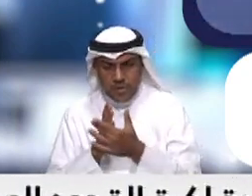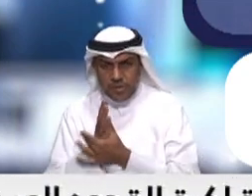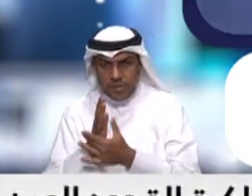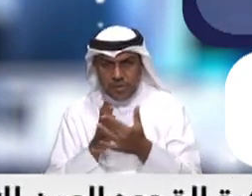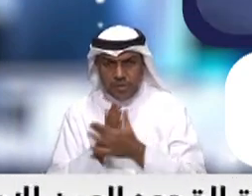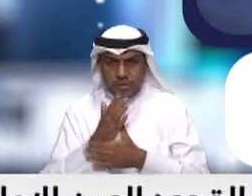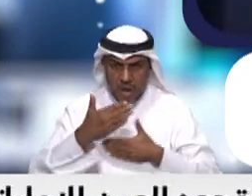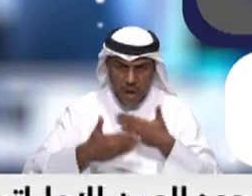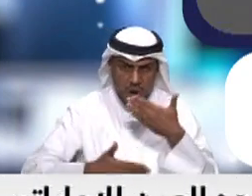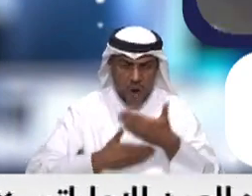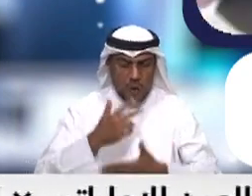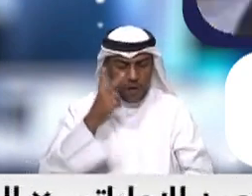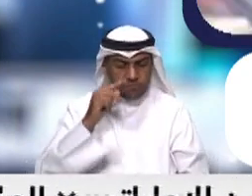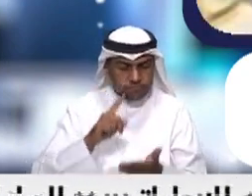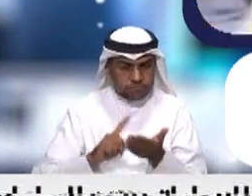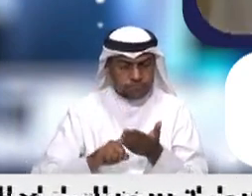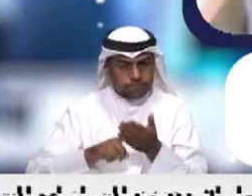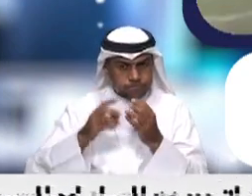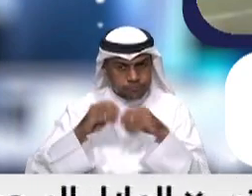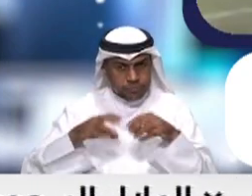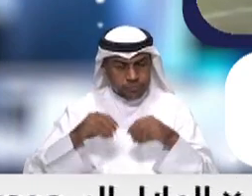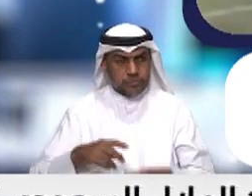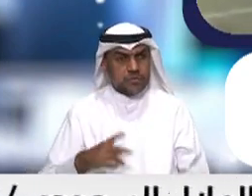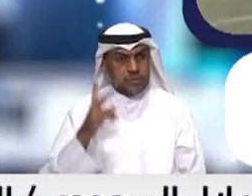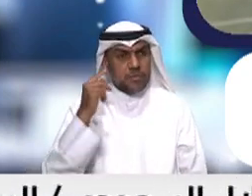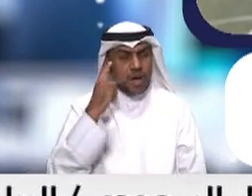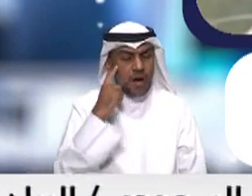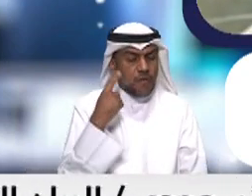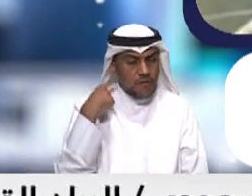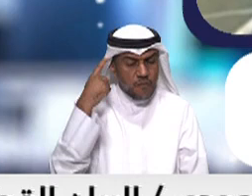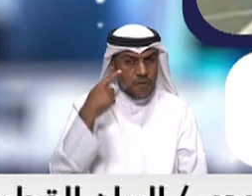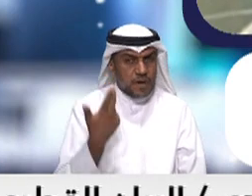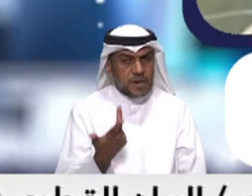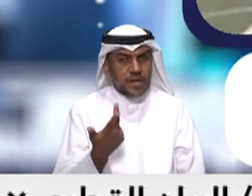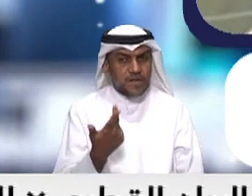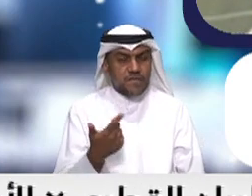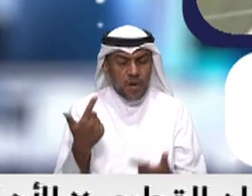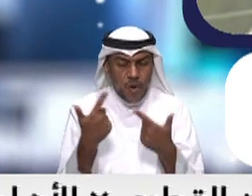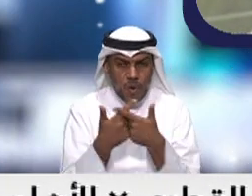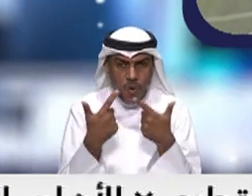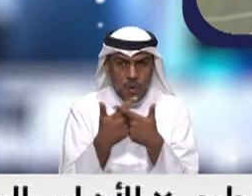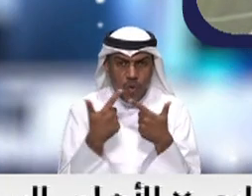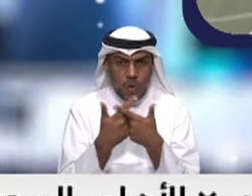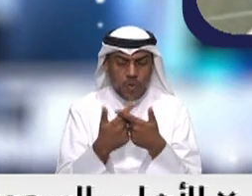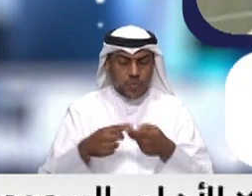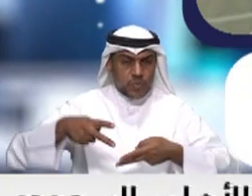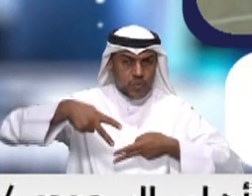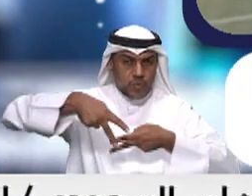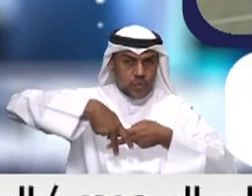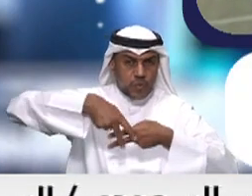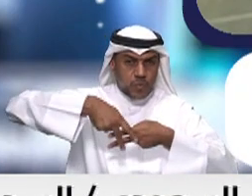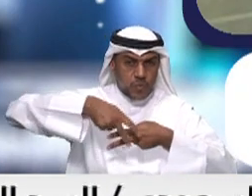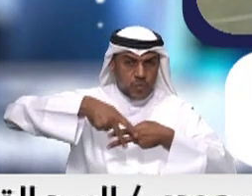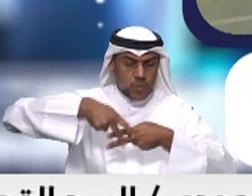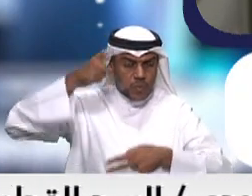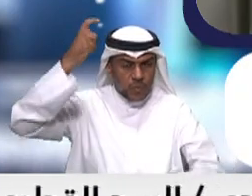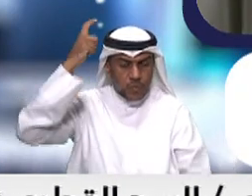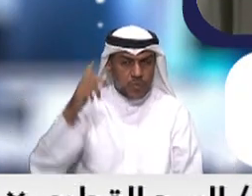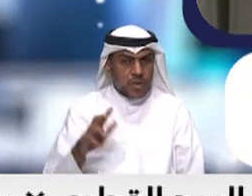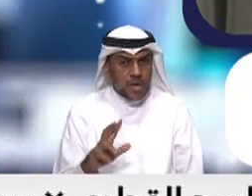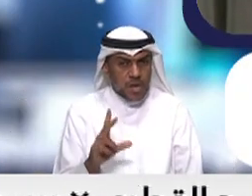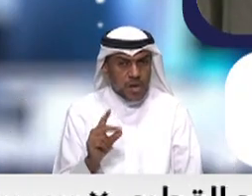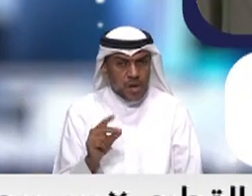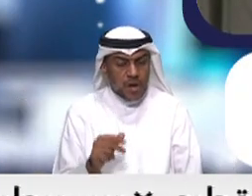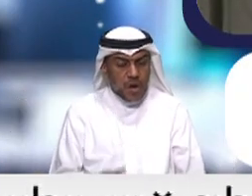لحل الإشكالية ما بين وقف العدوان الإسرائيلي أولا، الانتخاب رئيس